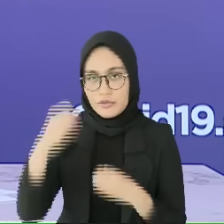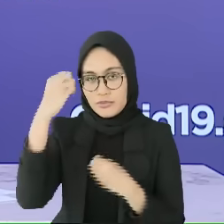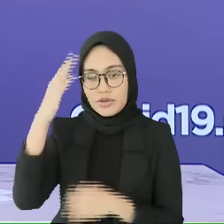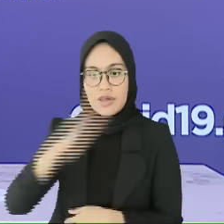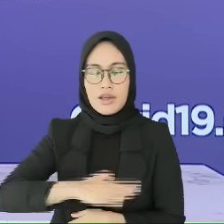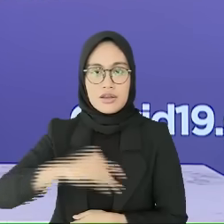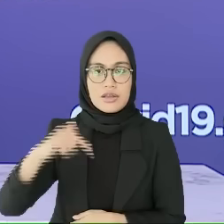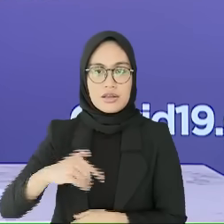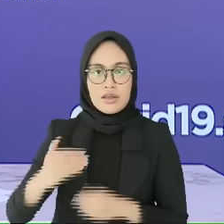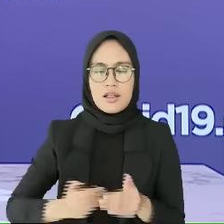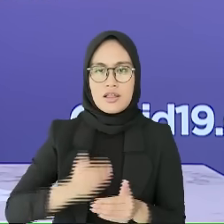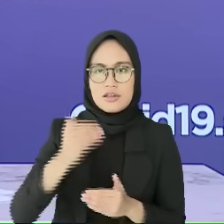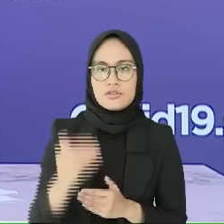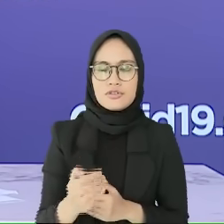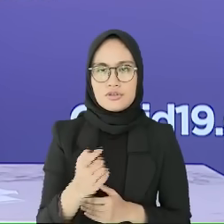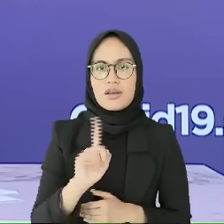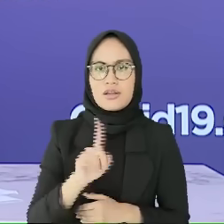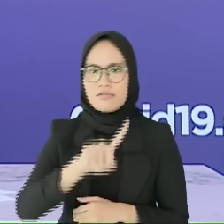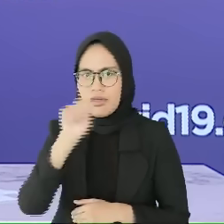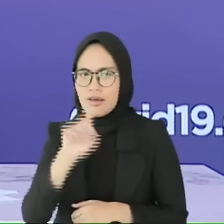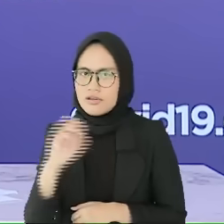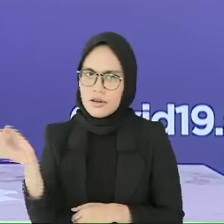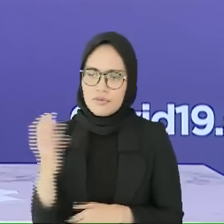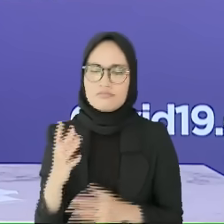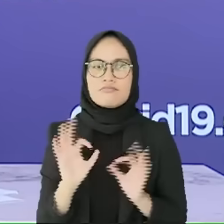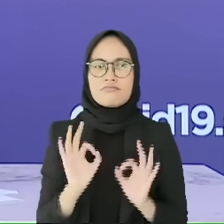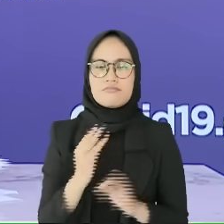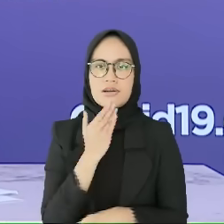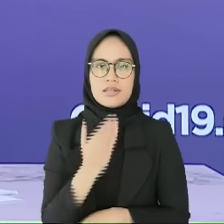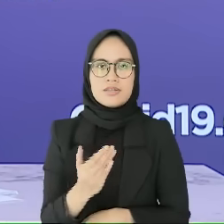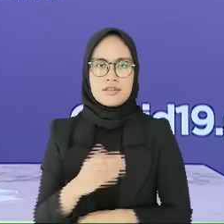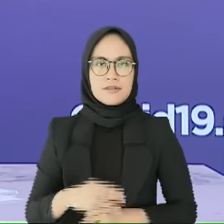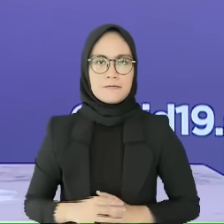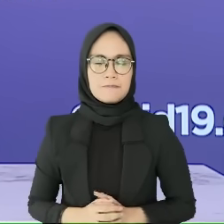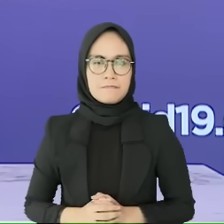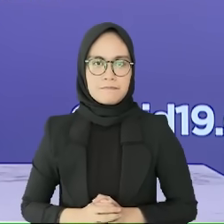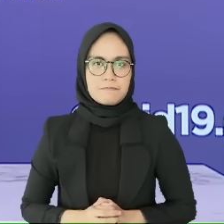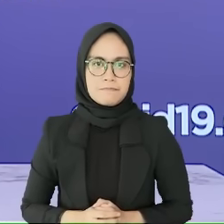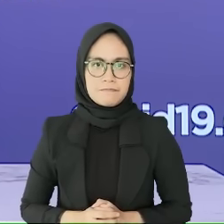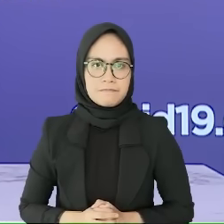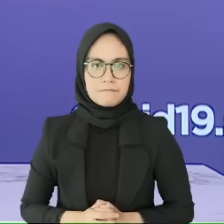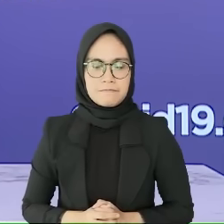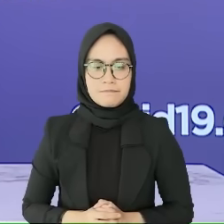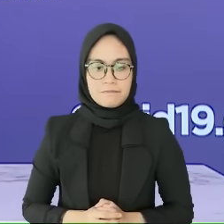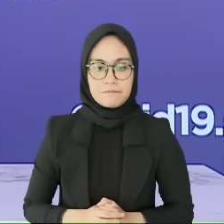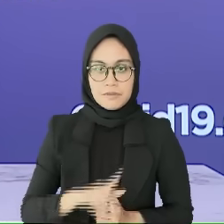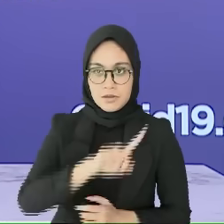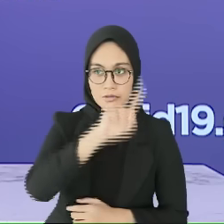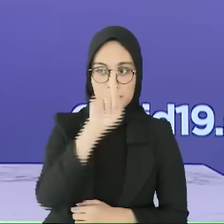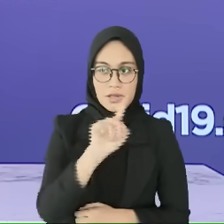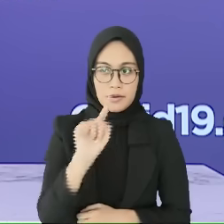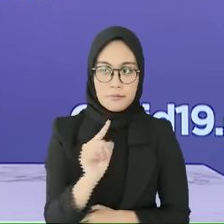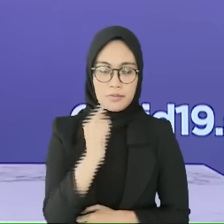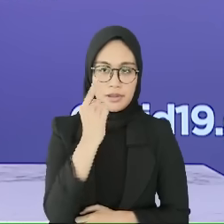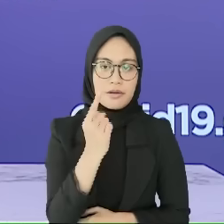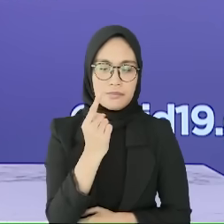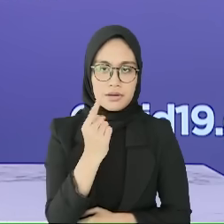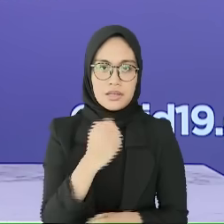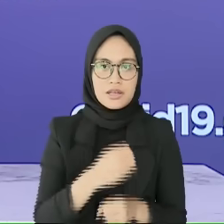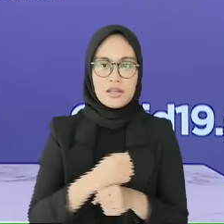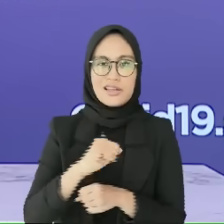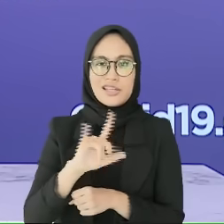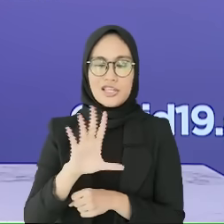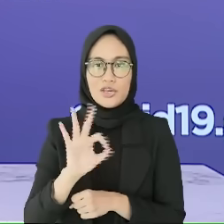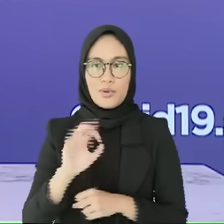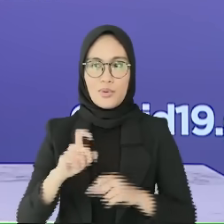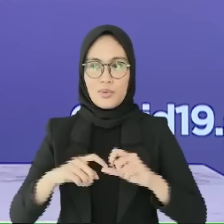ini, saya lanjutkan dengan sesi tanya-jawab. Terima kasih. Terima kasih Prof. Pertanyaan pertama dari